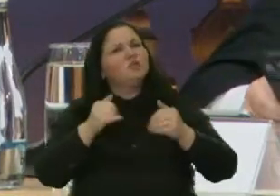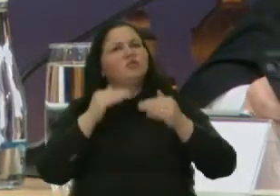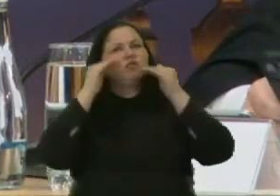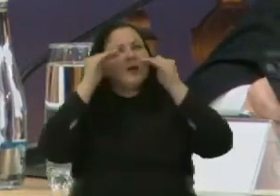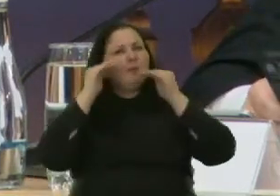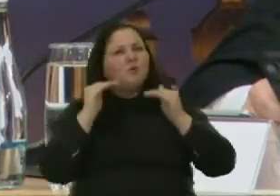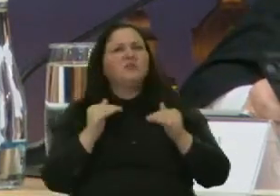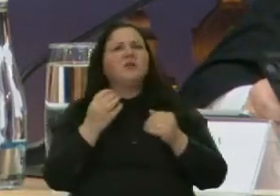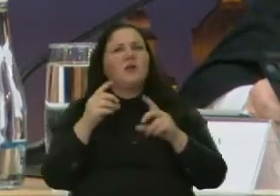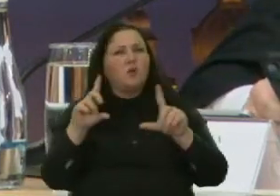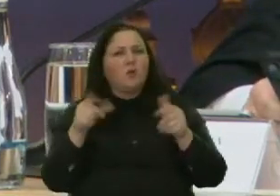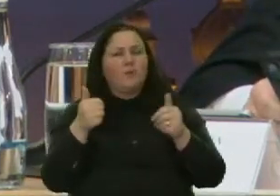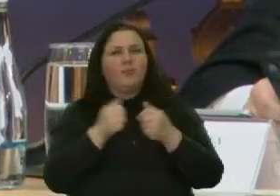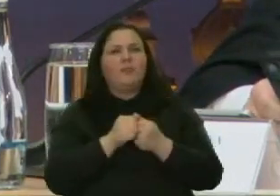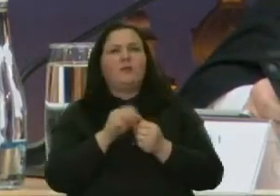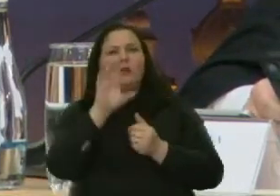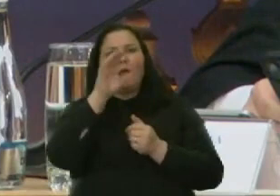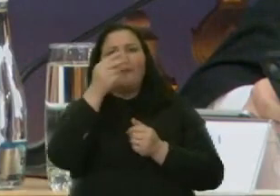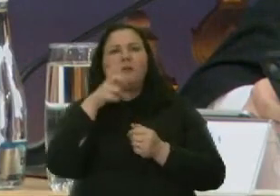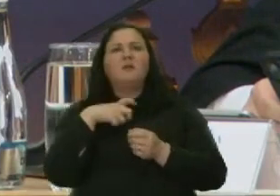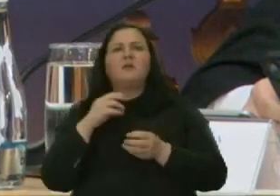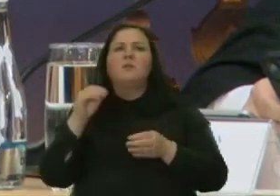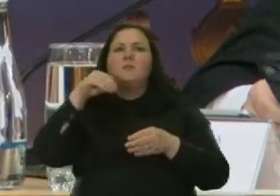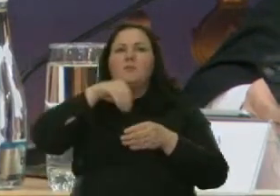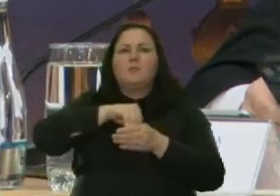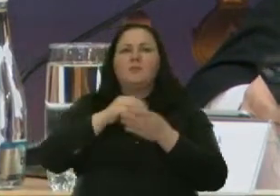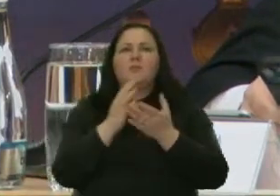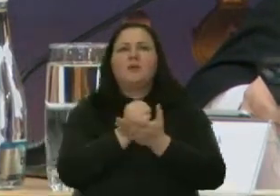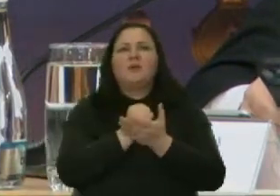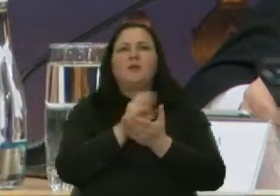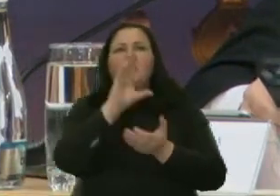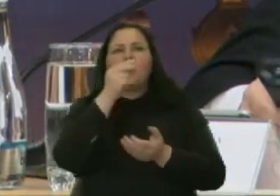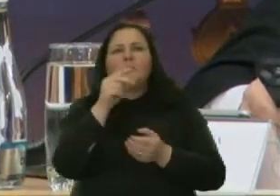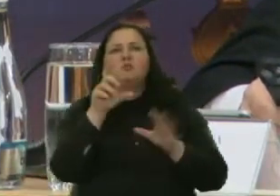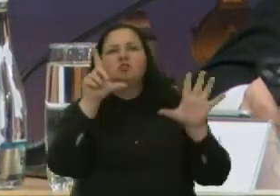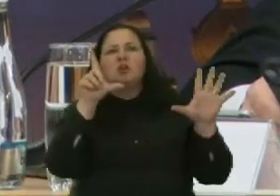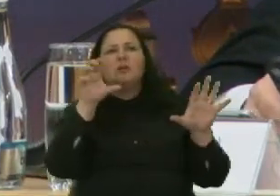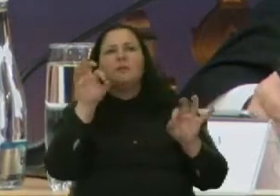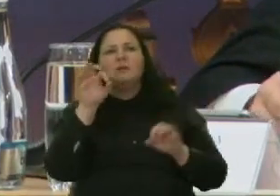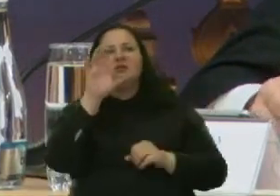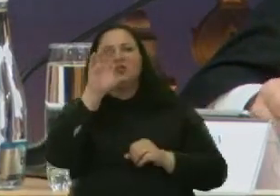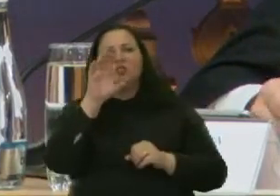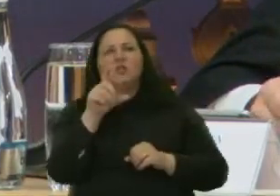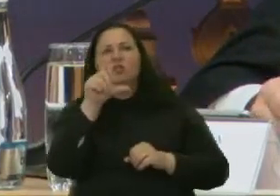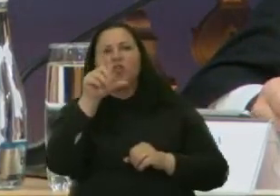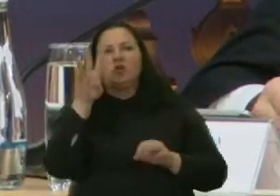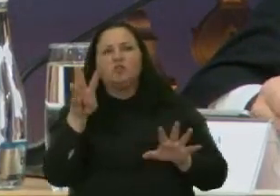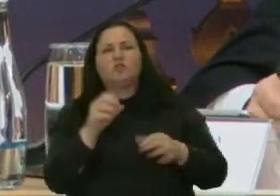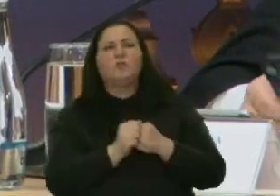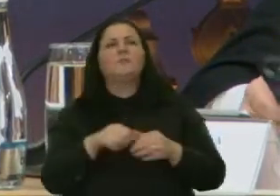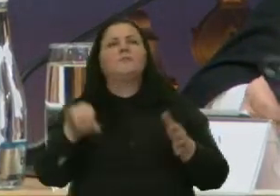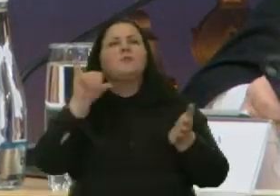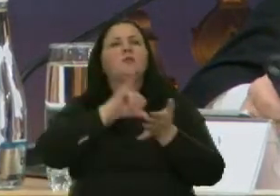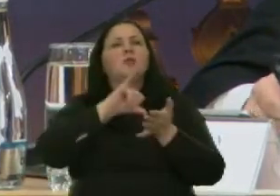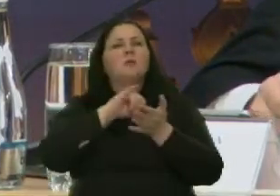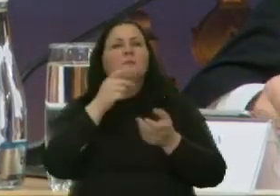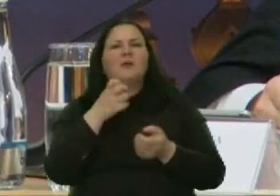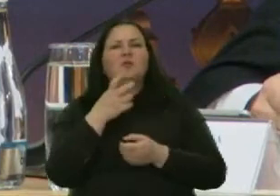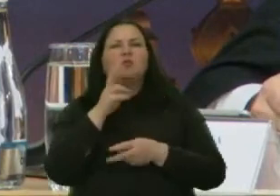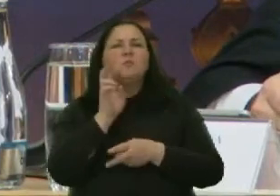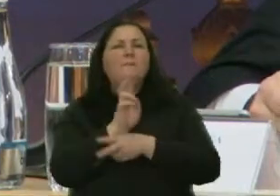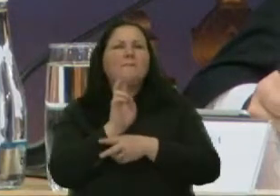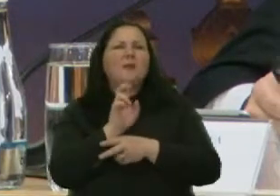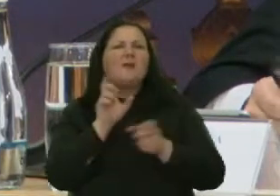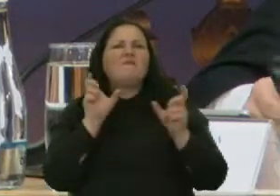deșeuri capela este inclusă în buget la capitolul 70c 29 centrul pentru prevenirea consumului de